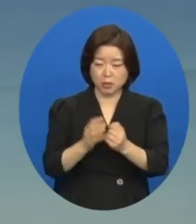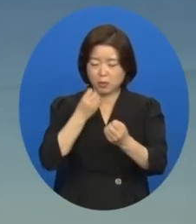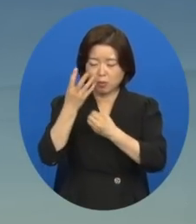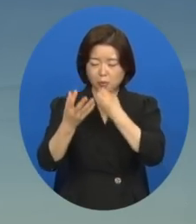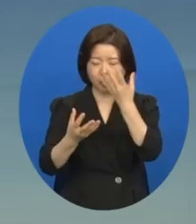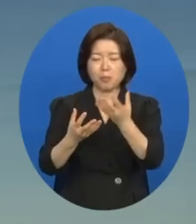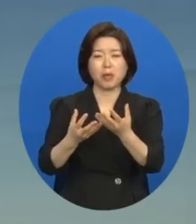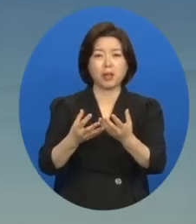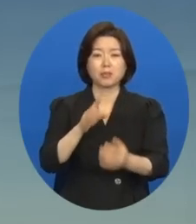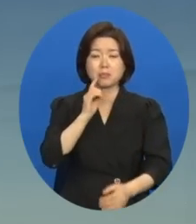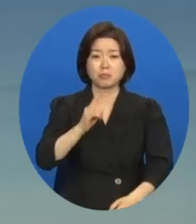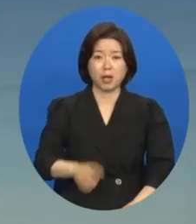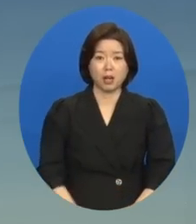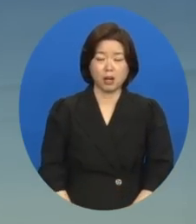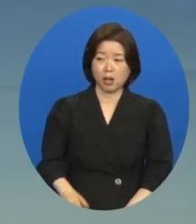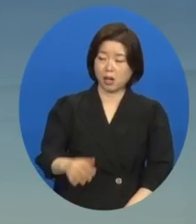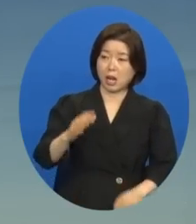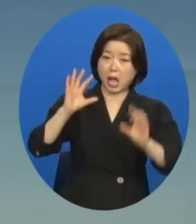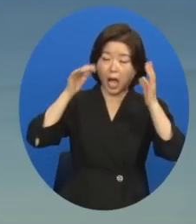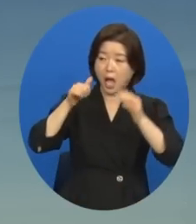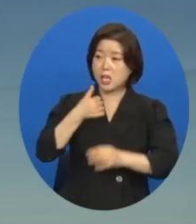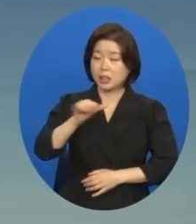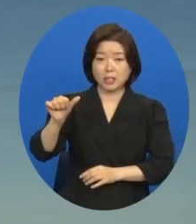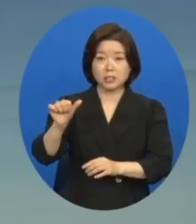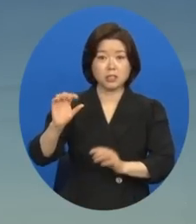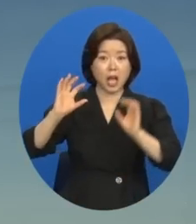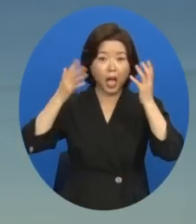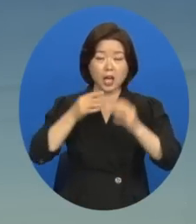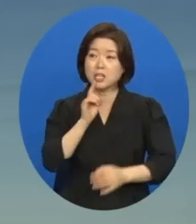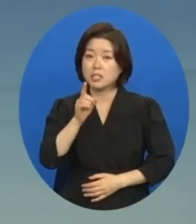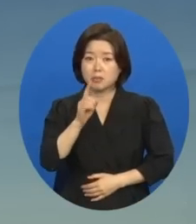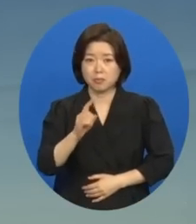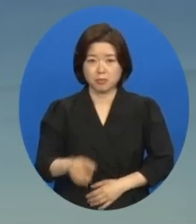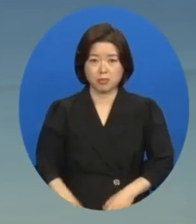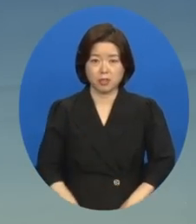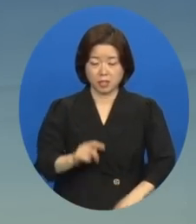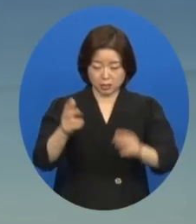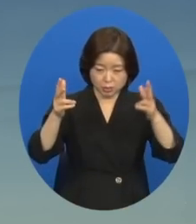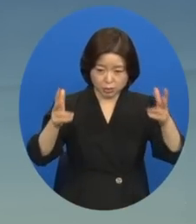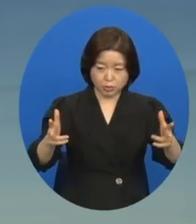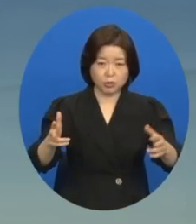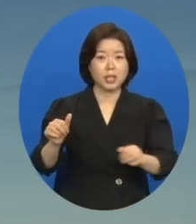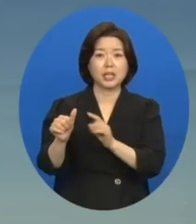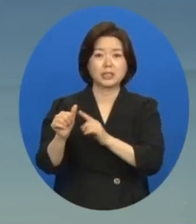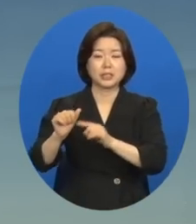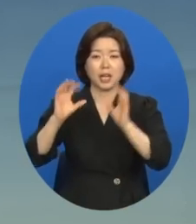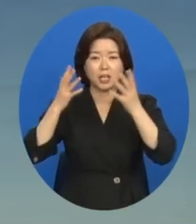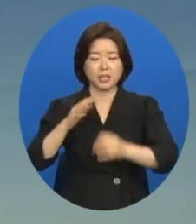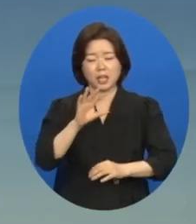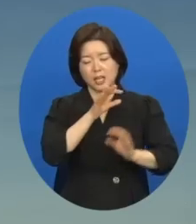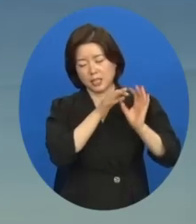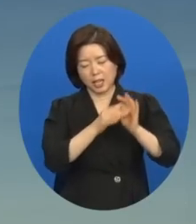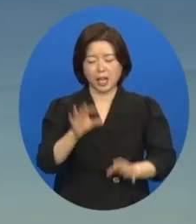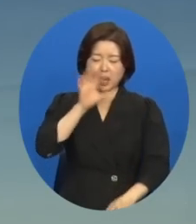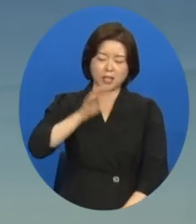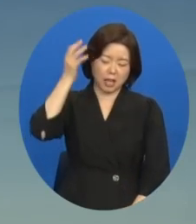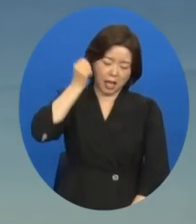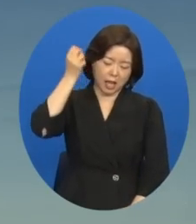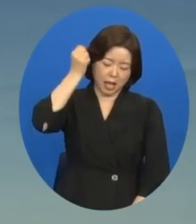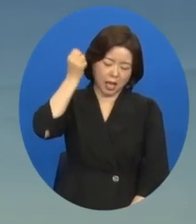고백에 어떻게 그런 일이 일어날 수 있죠? 그 주간에 그 아이가 계속 암송해왔던